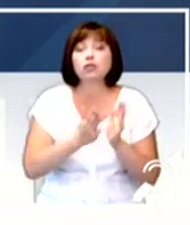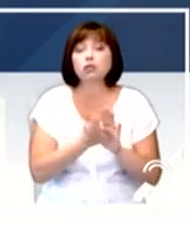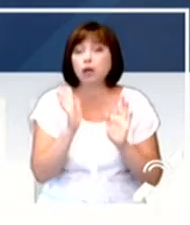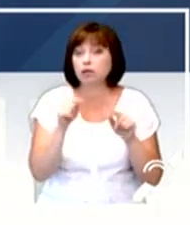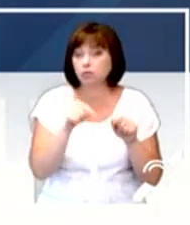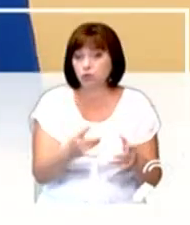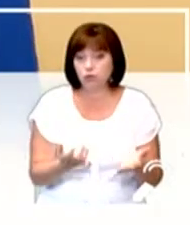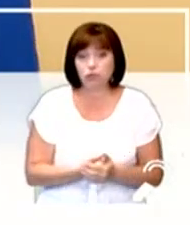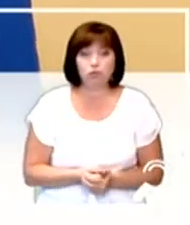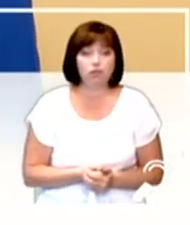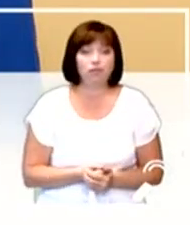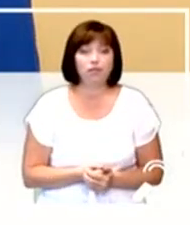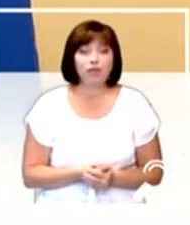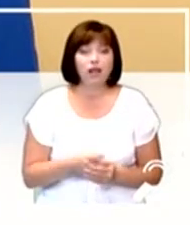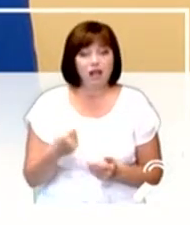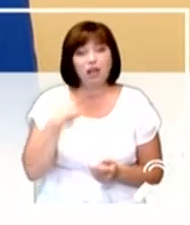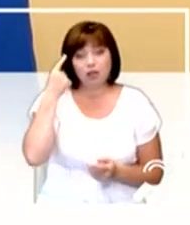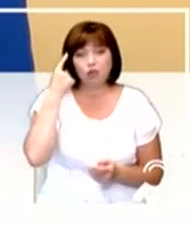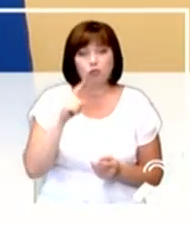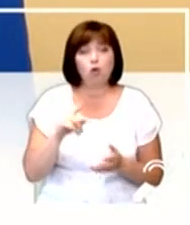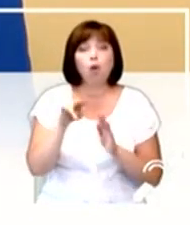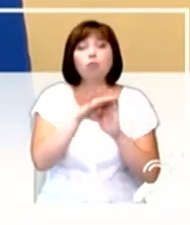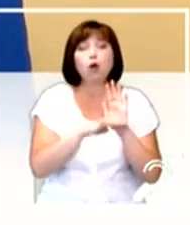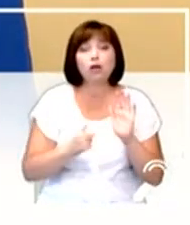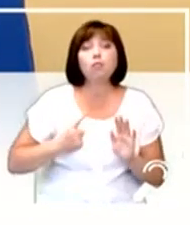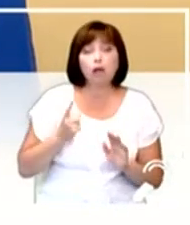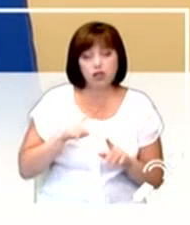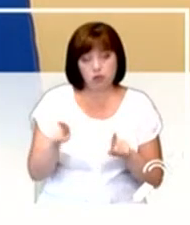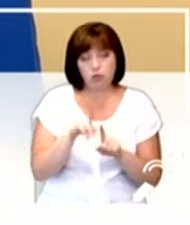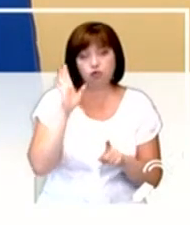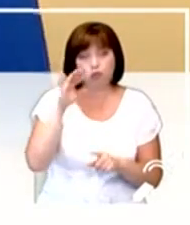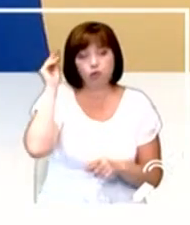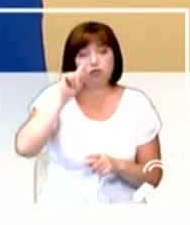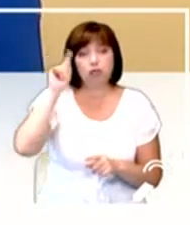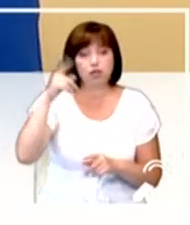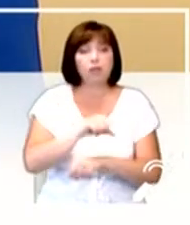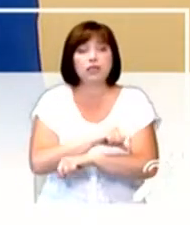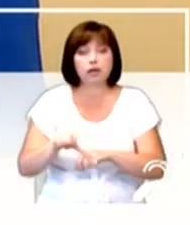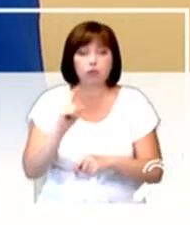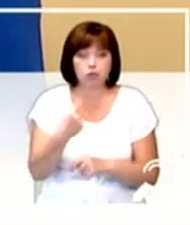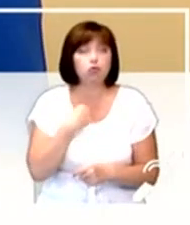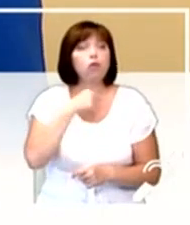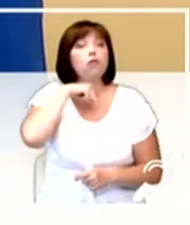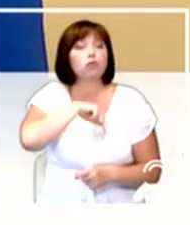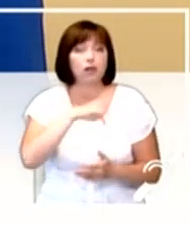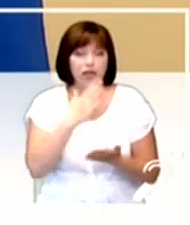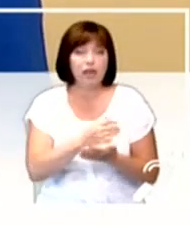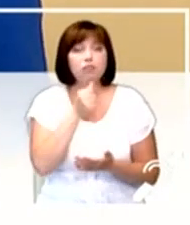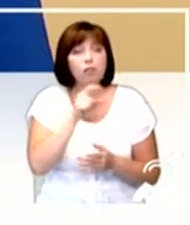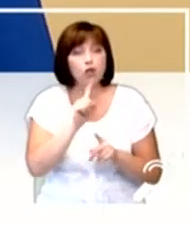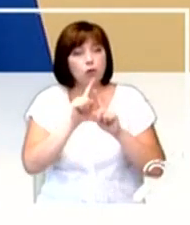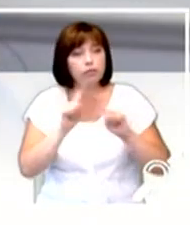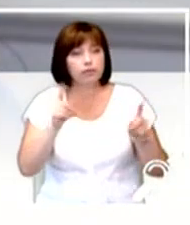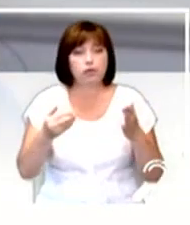muncă competenți. Cred că un program de master îl voi face și eu peste hotare, pentru că totuși am în mine dorința asta de a încerca ceva